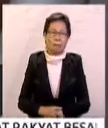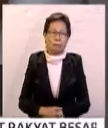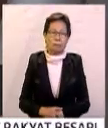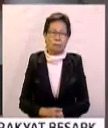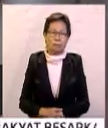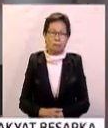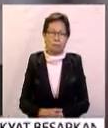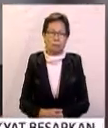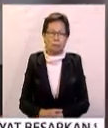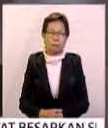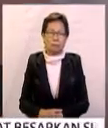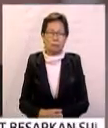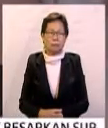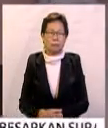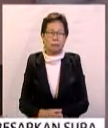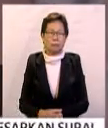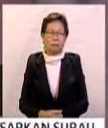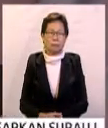boleh maklumkanang